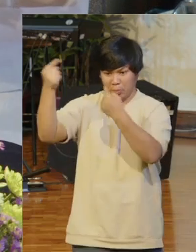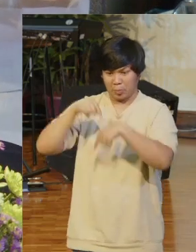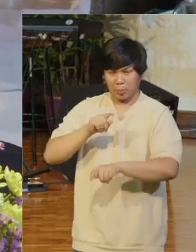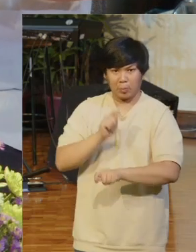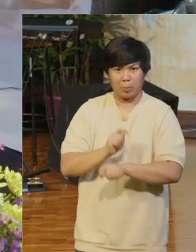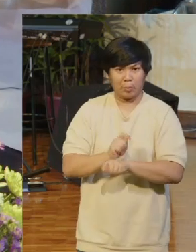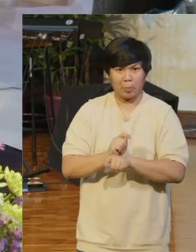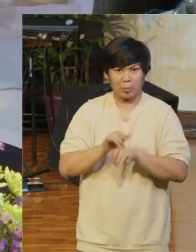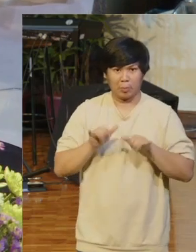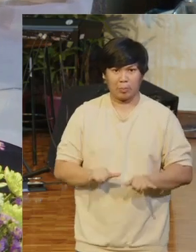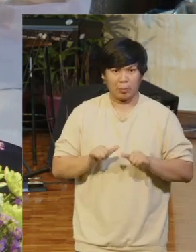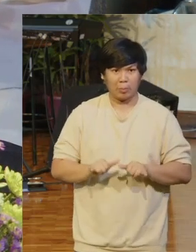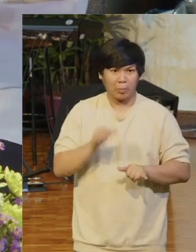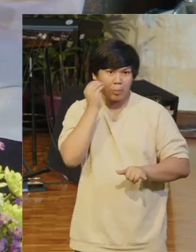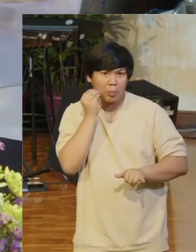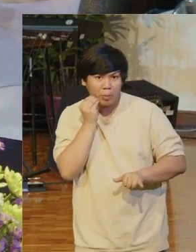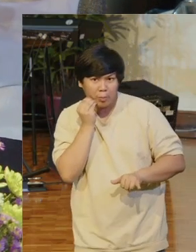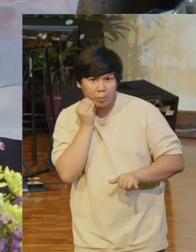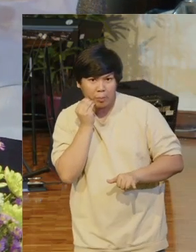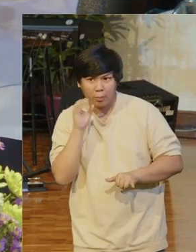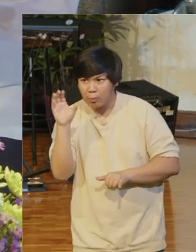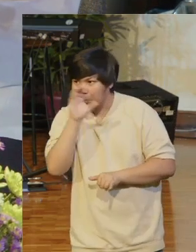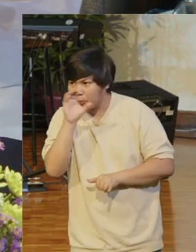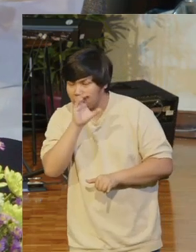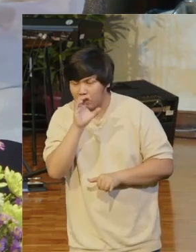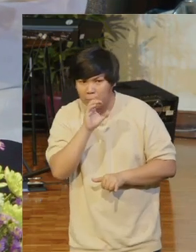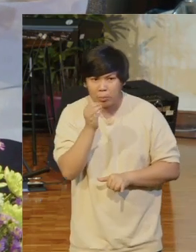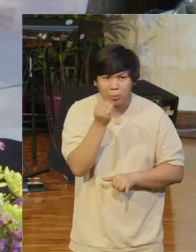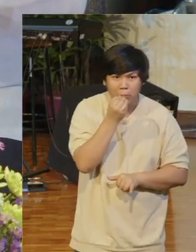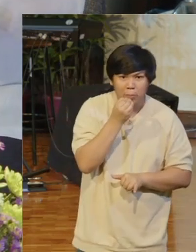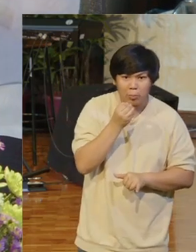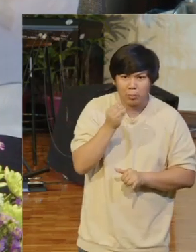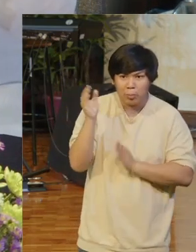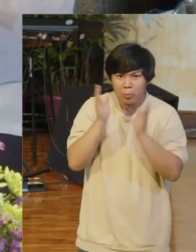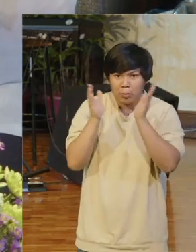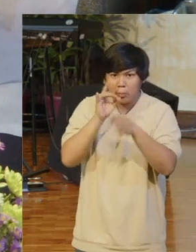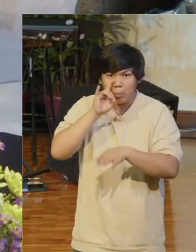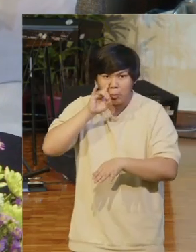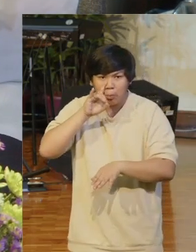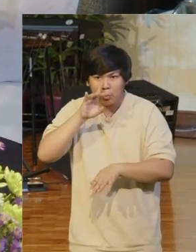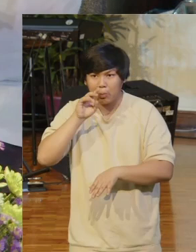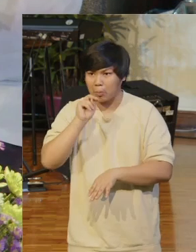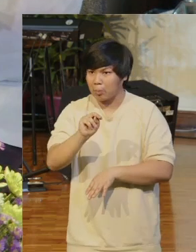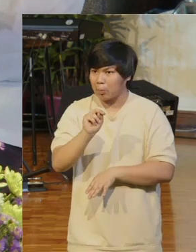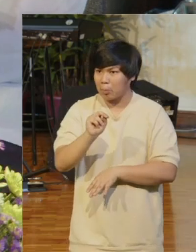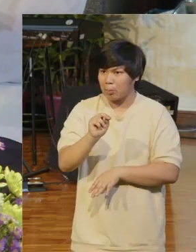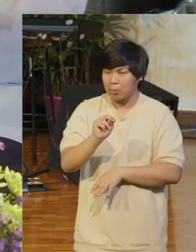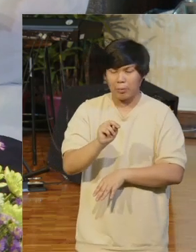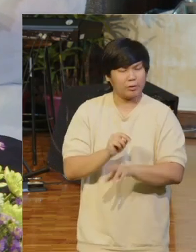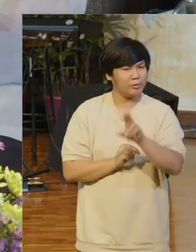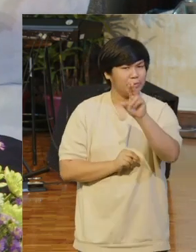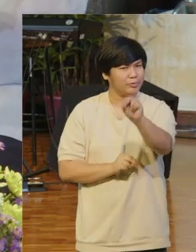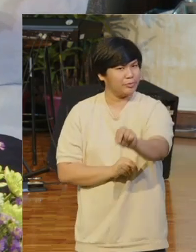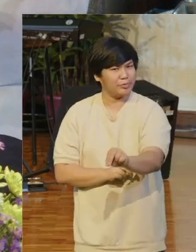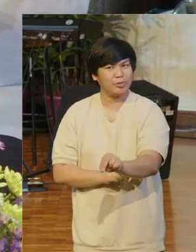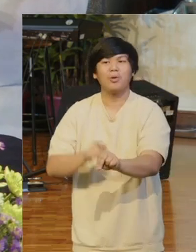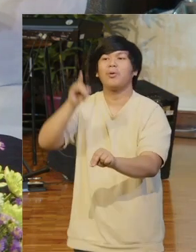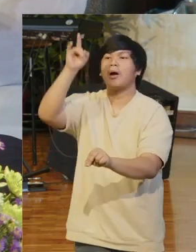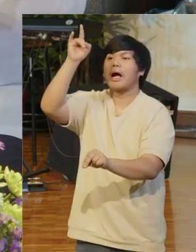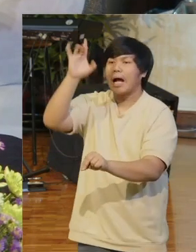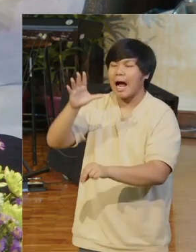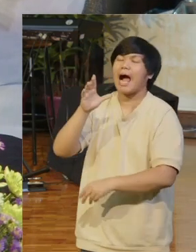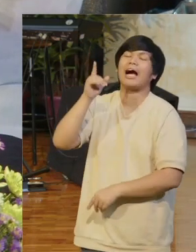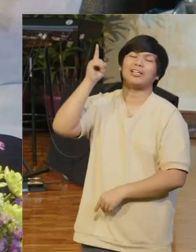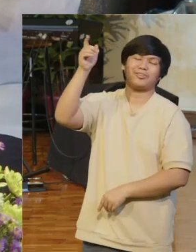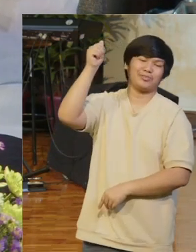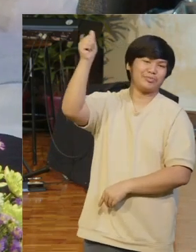by men, nor is he served by human hands, as though he needed anything, since he himself